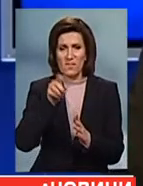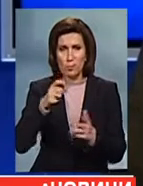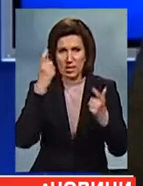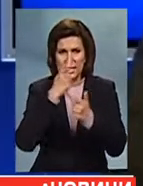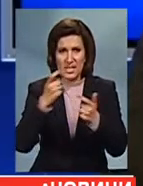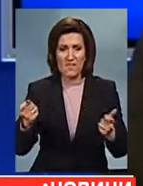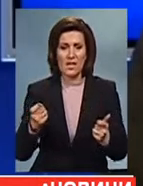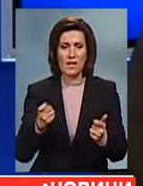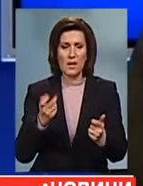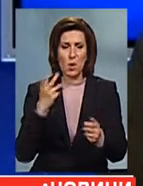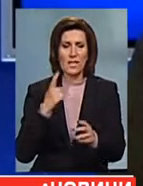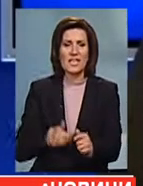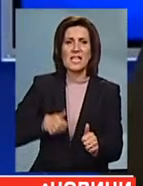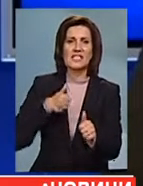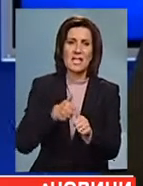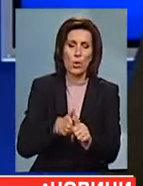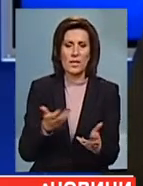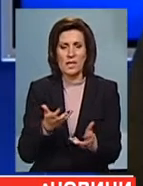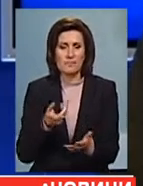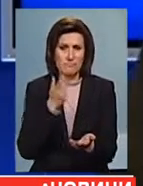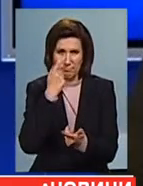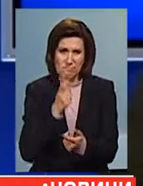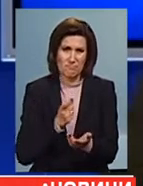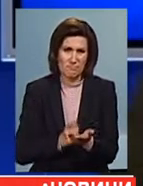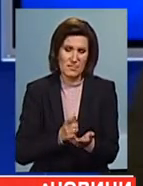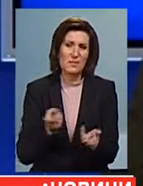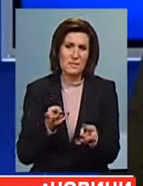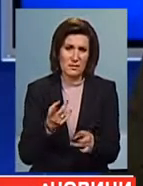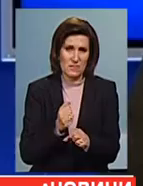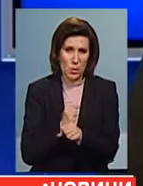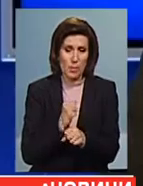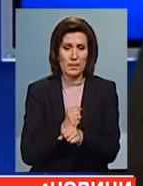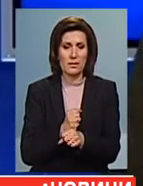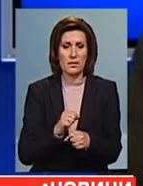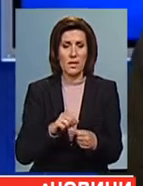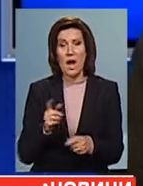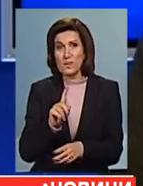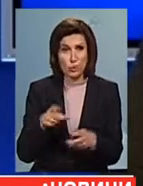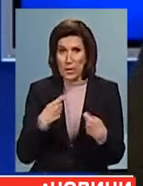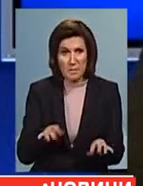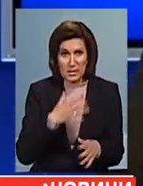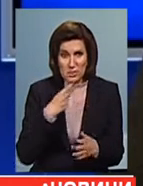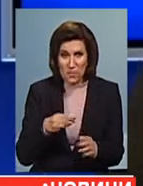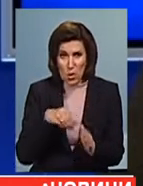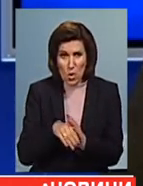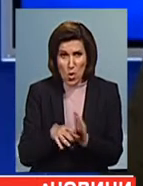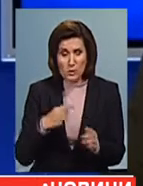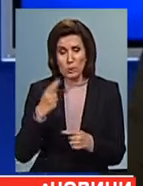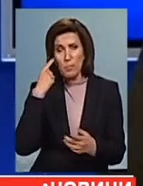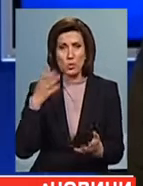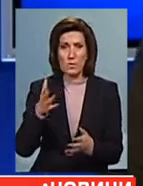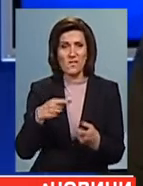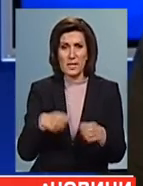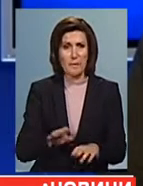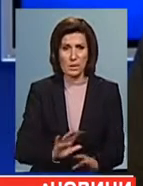заявляли, коли їх наздоганяли і якось дорікали в тому, що вони це роблять. А ви ж то не продаєте свій голос? Можна подумати,